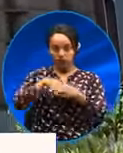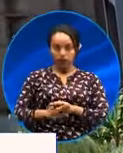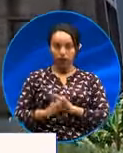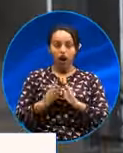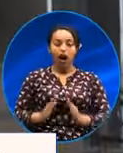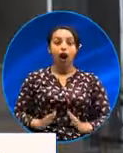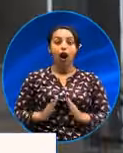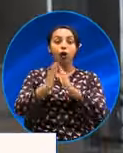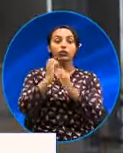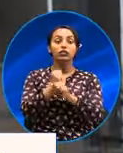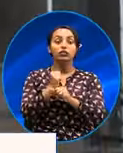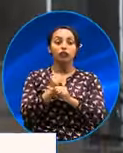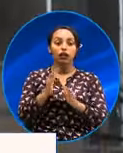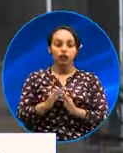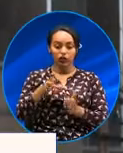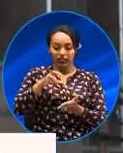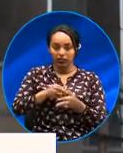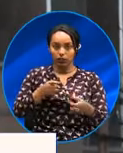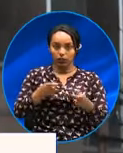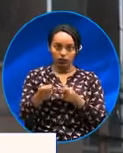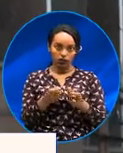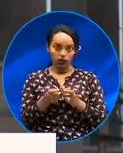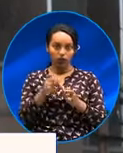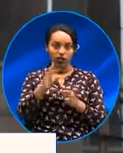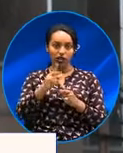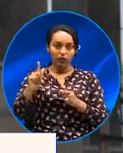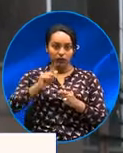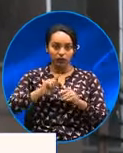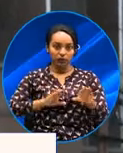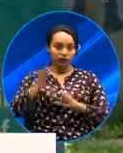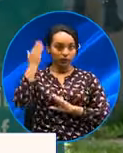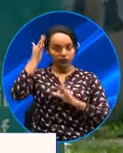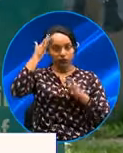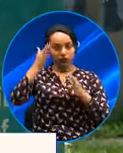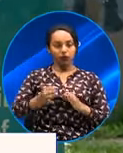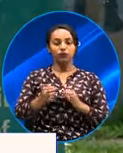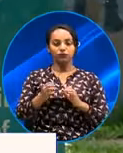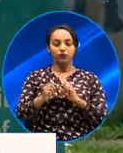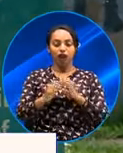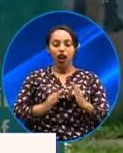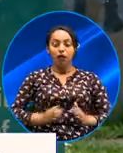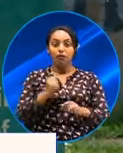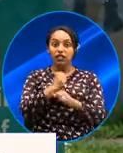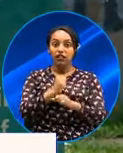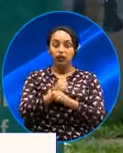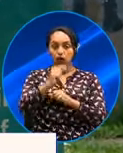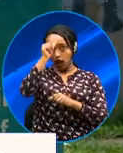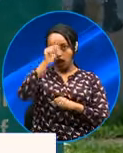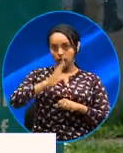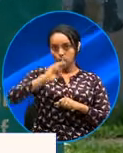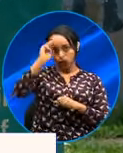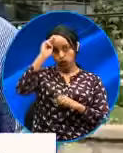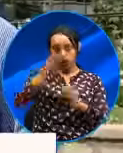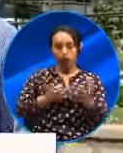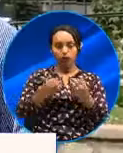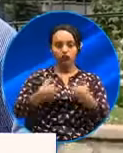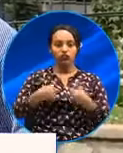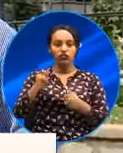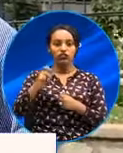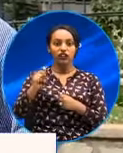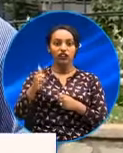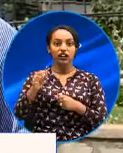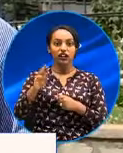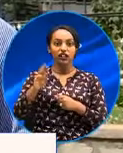ገብቶ ሐውልት እንዲገነባላቸው የከተማ አስተዳደሩ ካቢኔ ባሳለፈው ውሳኔ መሰረት ሐውልቱ መገንባቱን አቶ ጥላሁን አብራርተዋል።